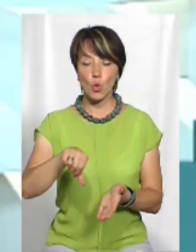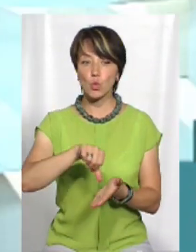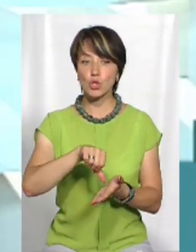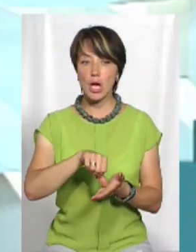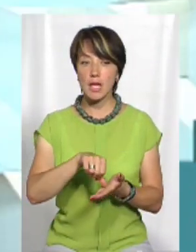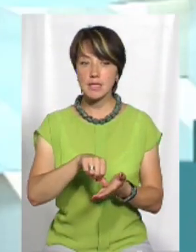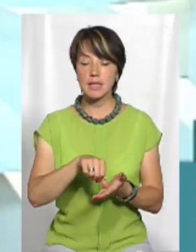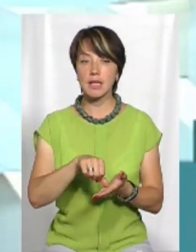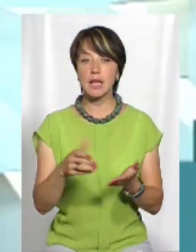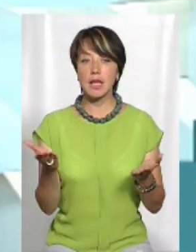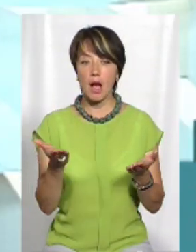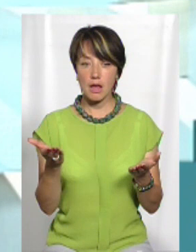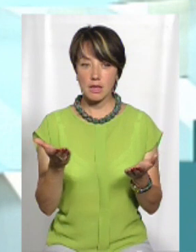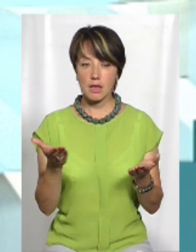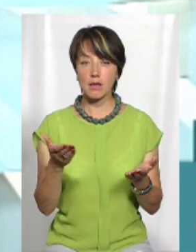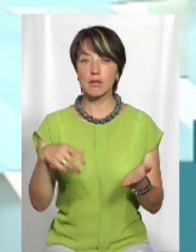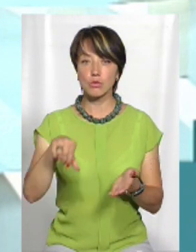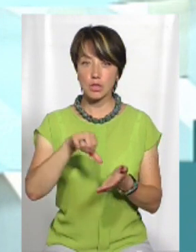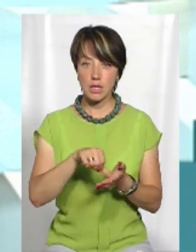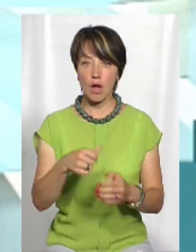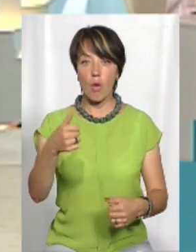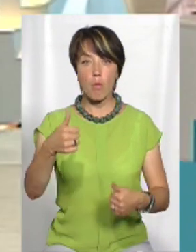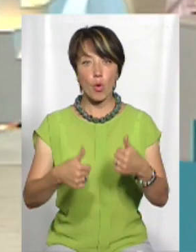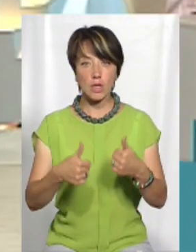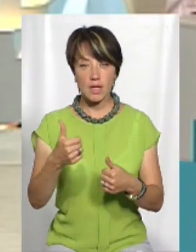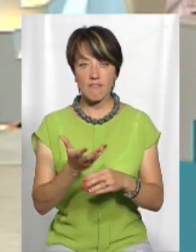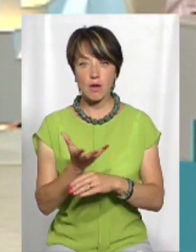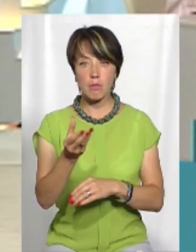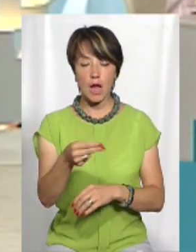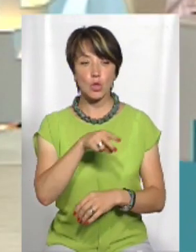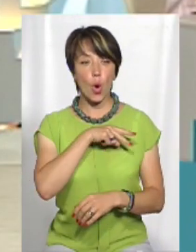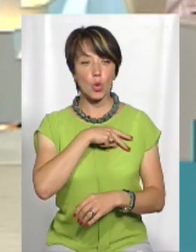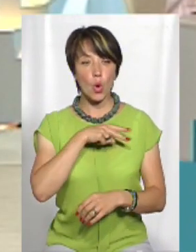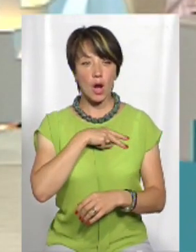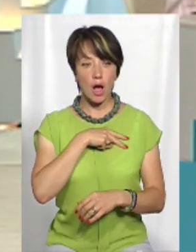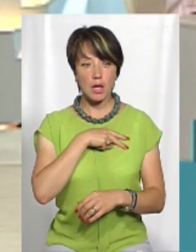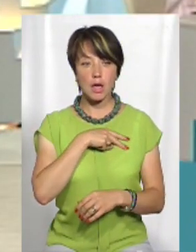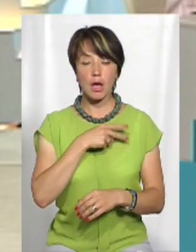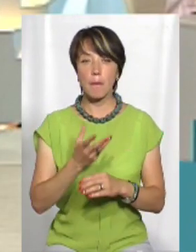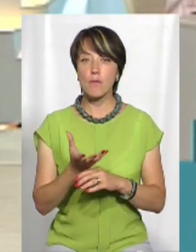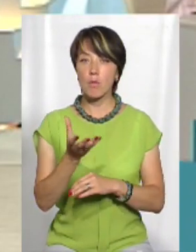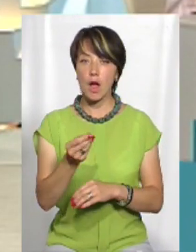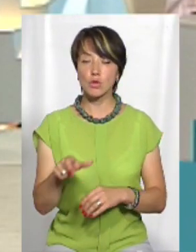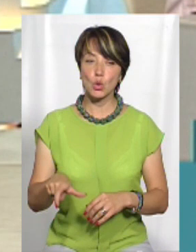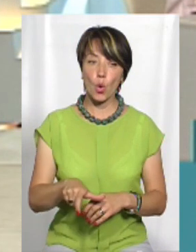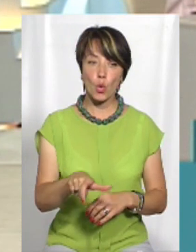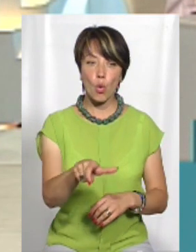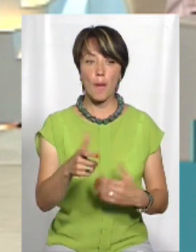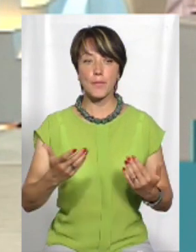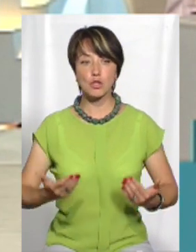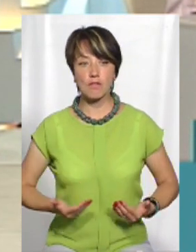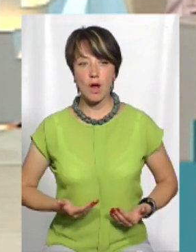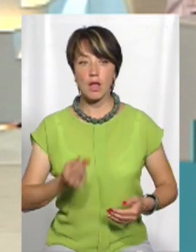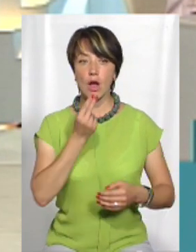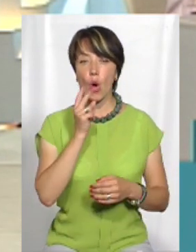Учасникам, яких самі, які приймають участь в поєдинках, виплачуються гонорари. Їм проплачується дорога,